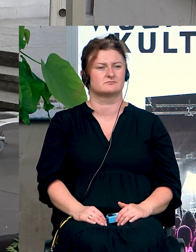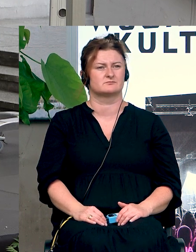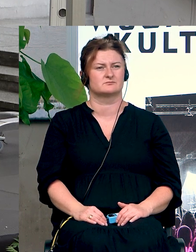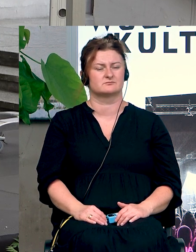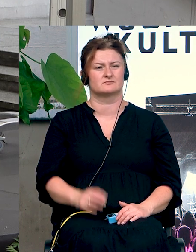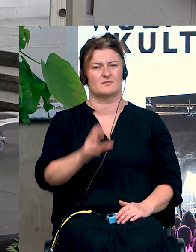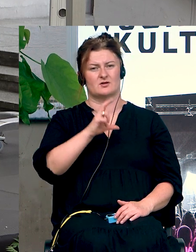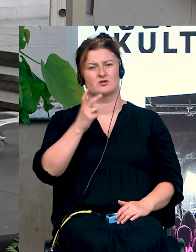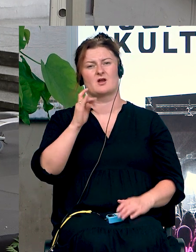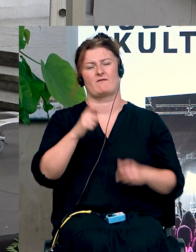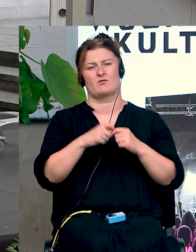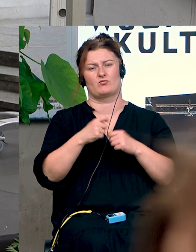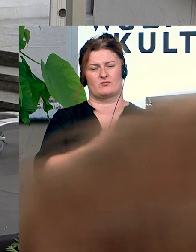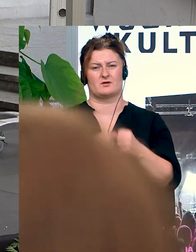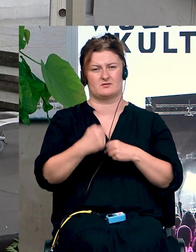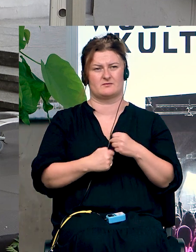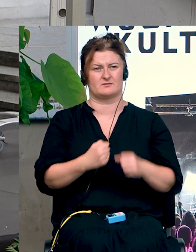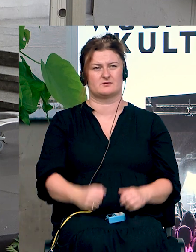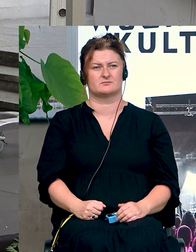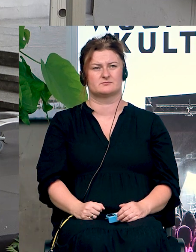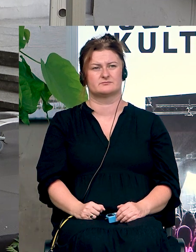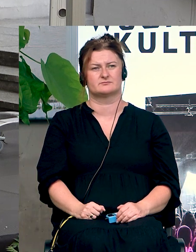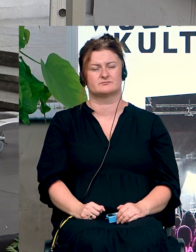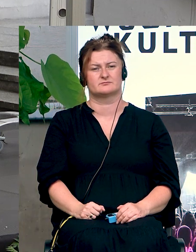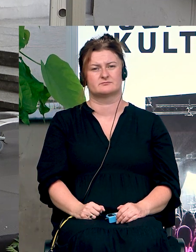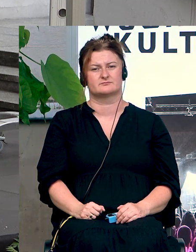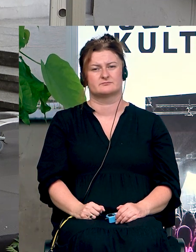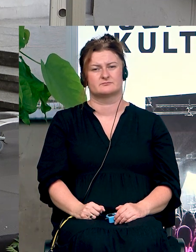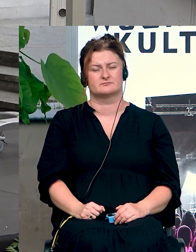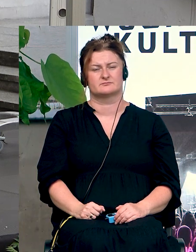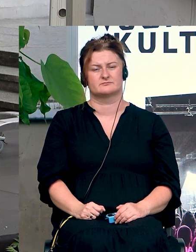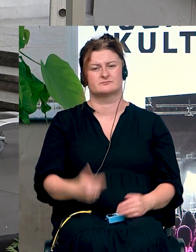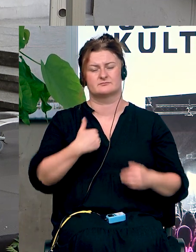Czy jak z tym pracować po prostu? Nie знаю.